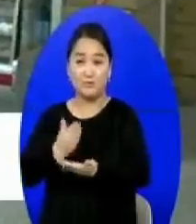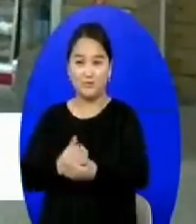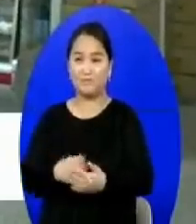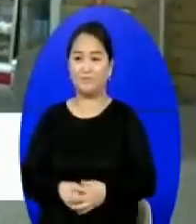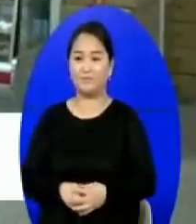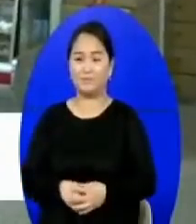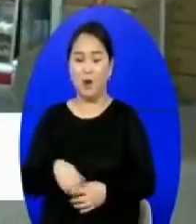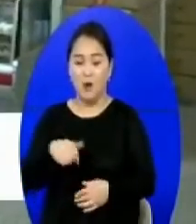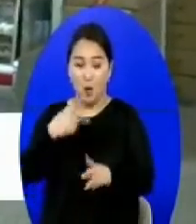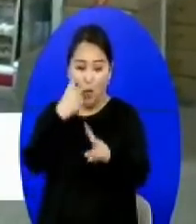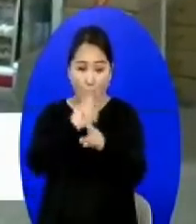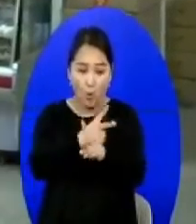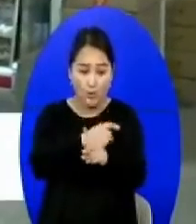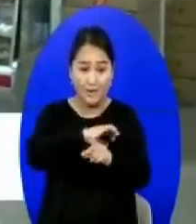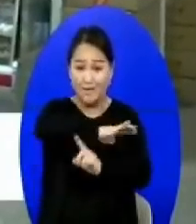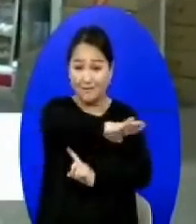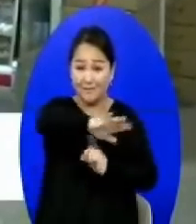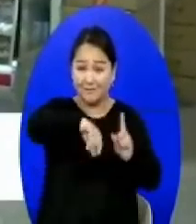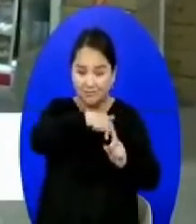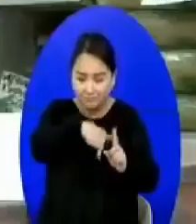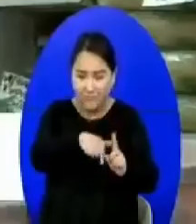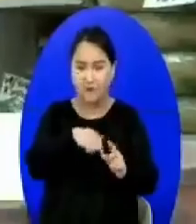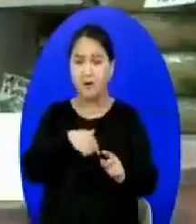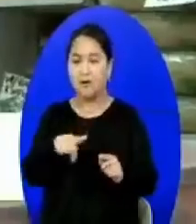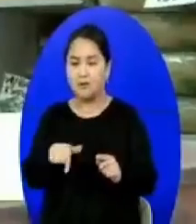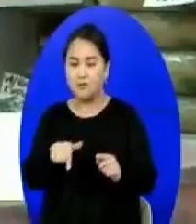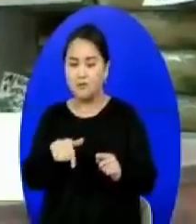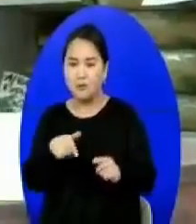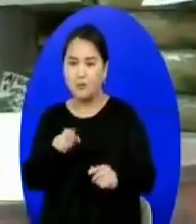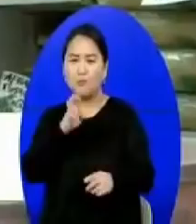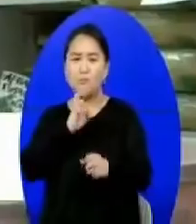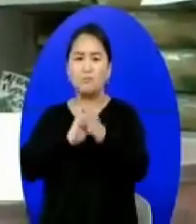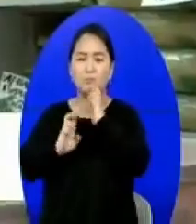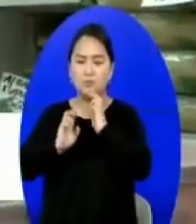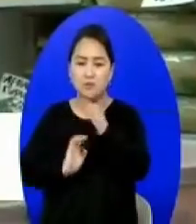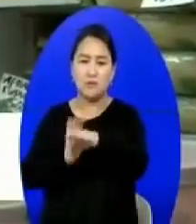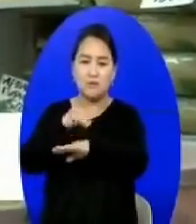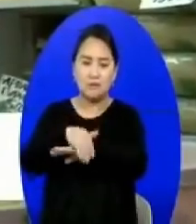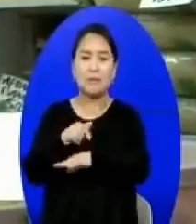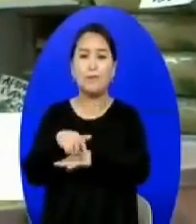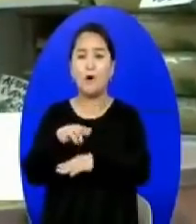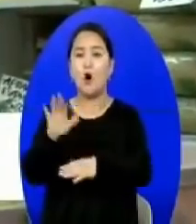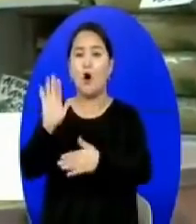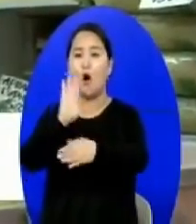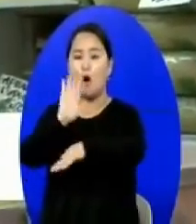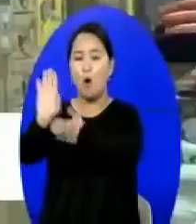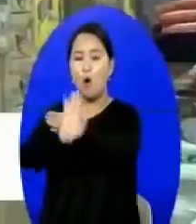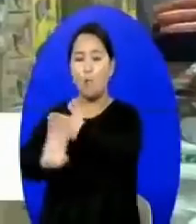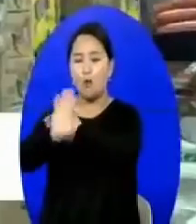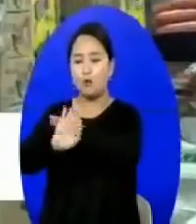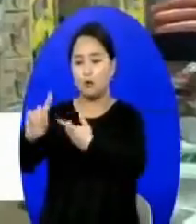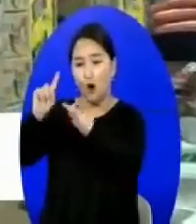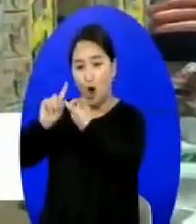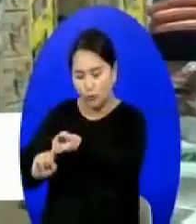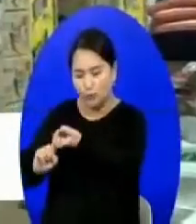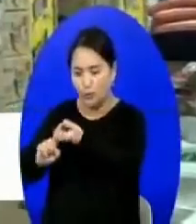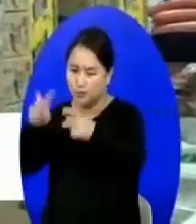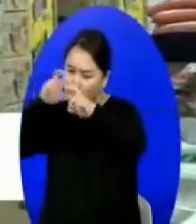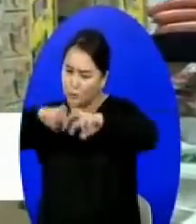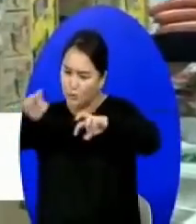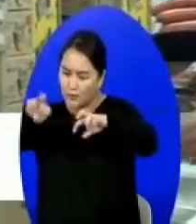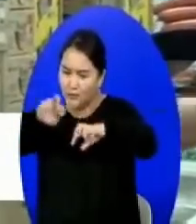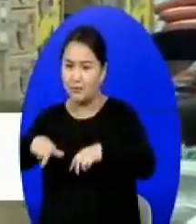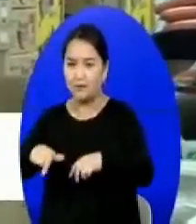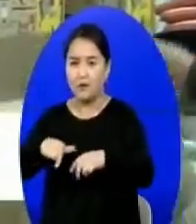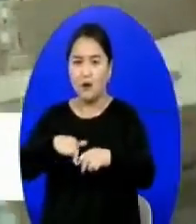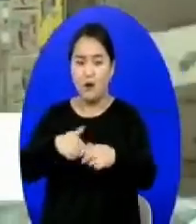Хууль эрх зүйн хүрээнд үүсэт байгаа хүнд нөхцөлөөс гарах ямар боломж байгааг Монголын өмгөөлөгчдийн холбоос судалж эхэлсэн байна. Монголын үндэсний худалдаа